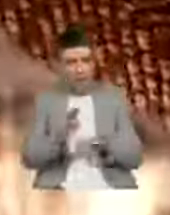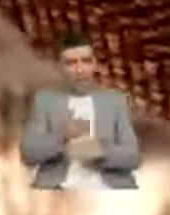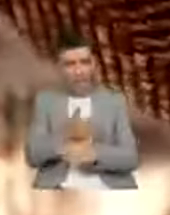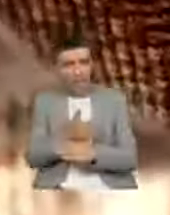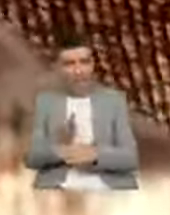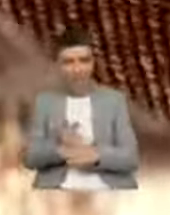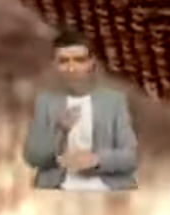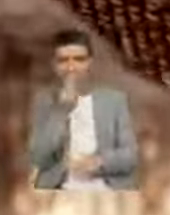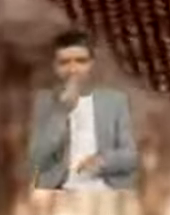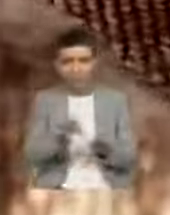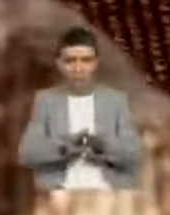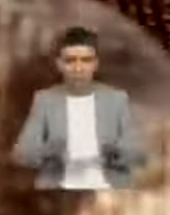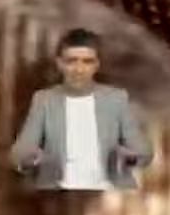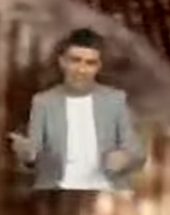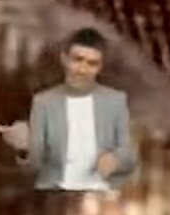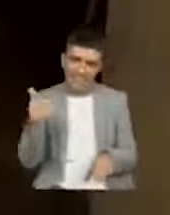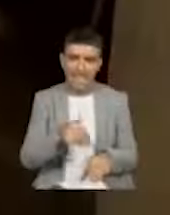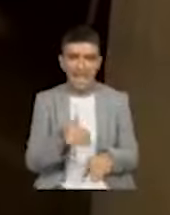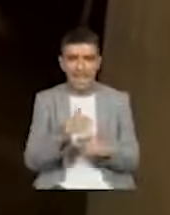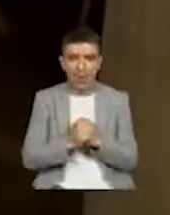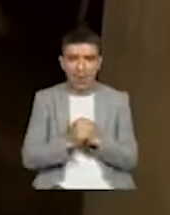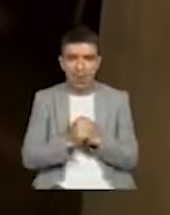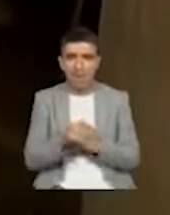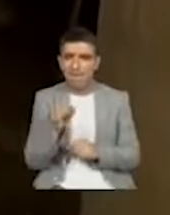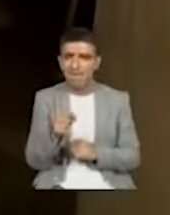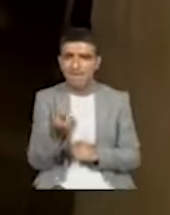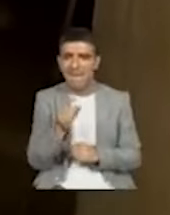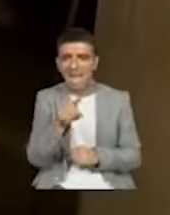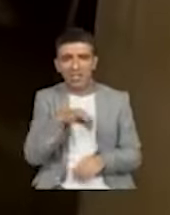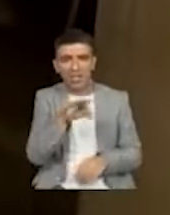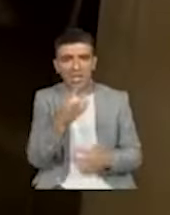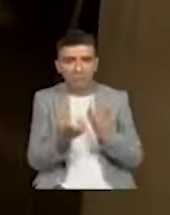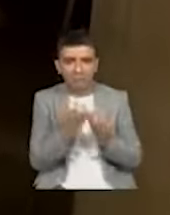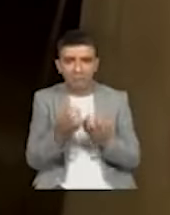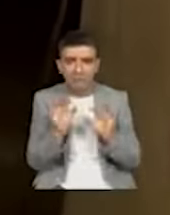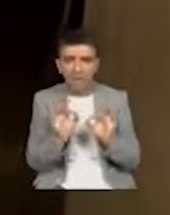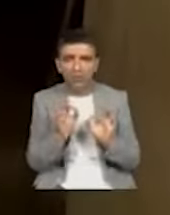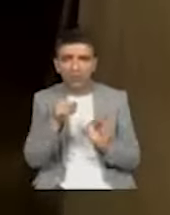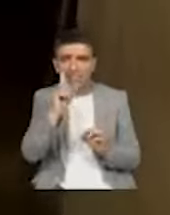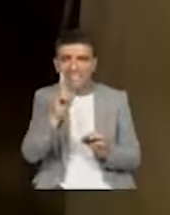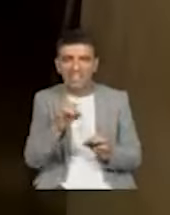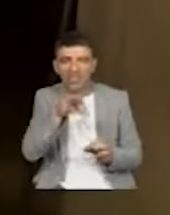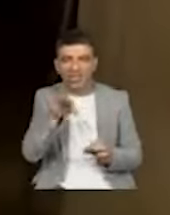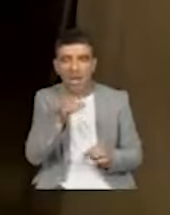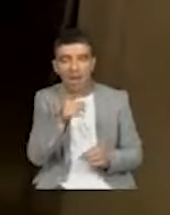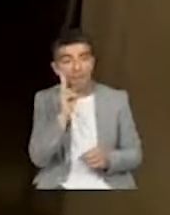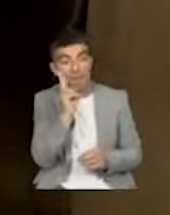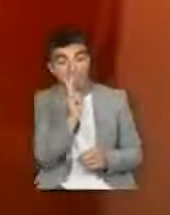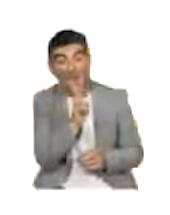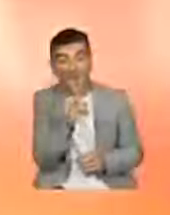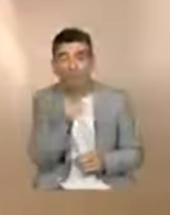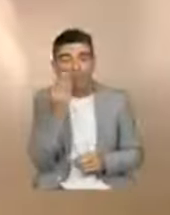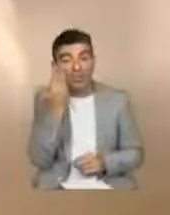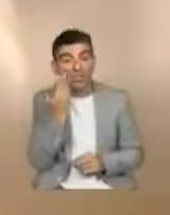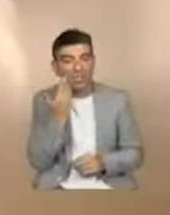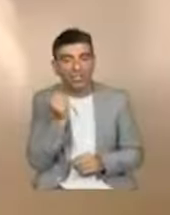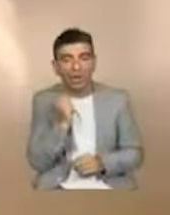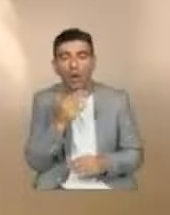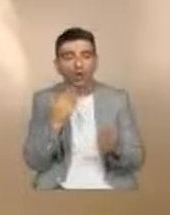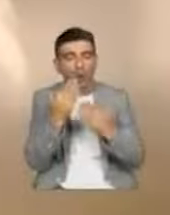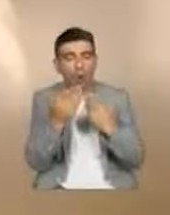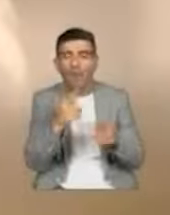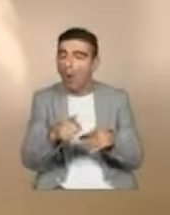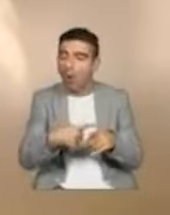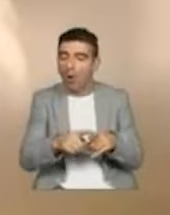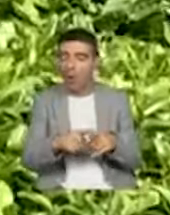geçip sofralarımıza kadar geliyor. Şimdi birazdan demlemeye gidiyoruz. İyi çay nasıl olur orada demleyerek göstereceğiz.